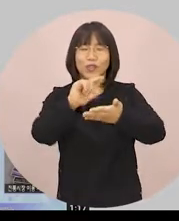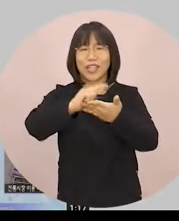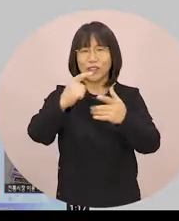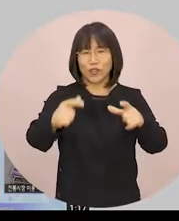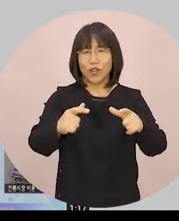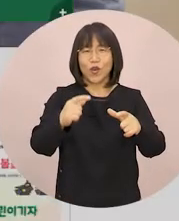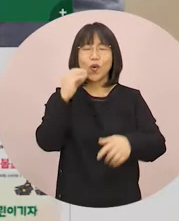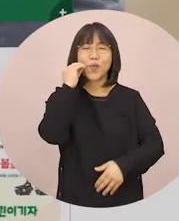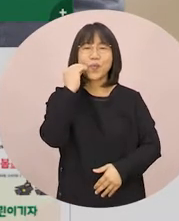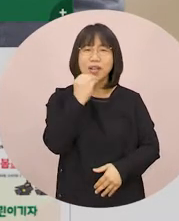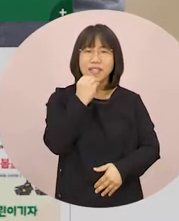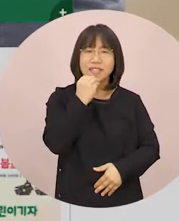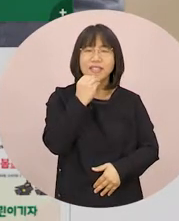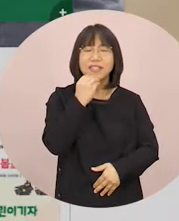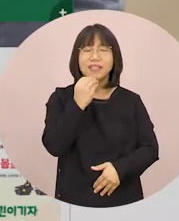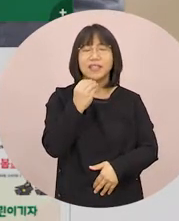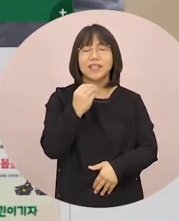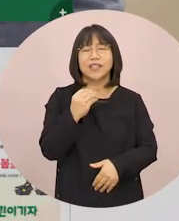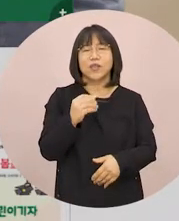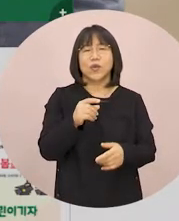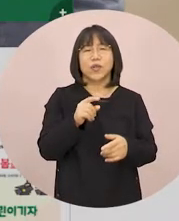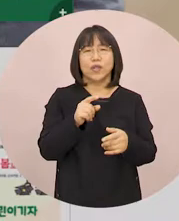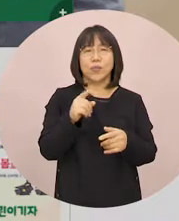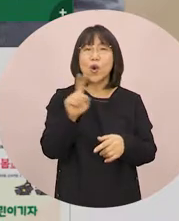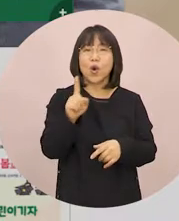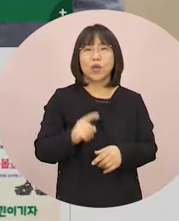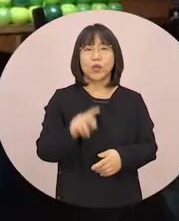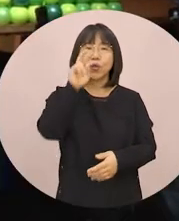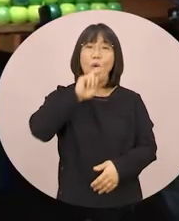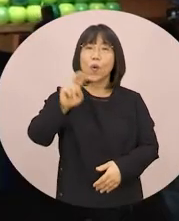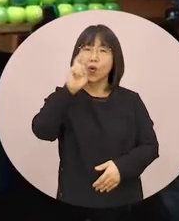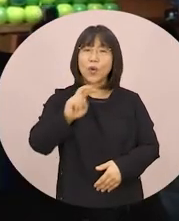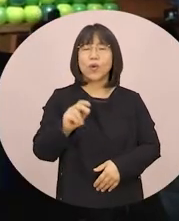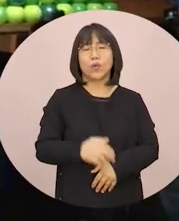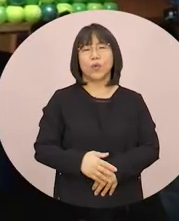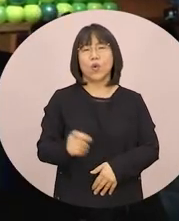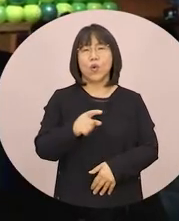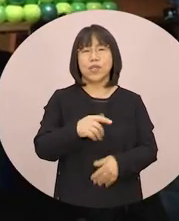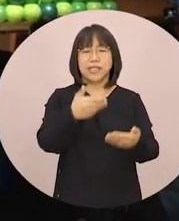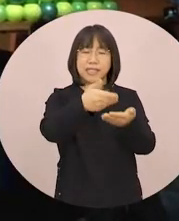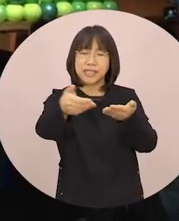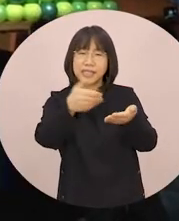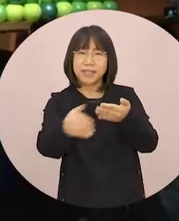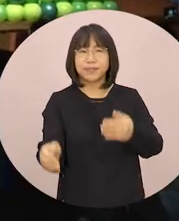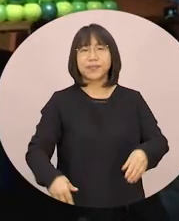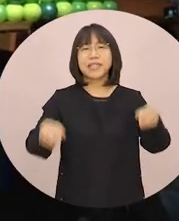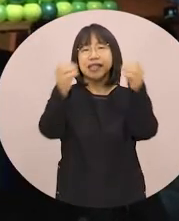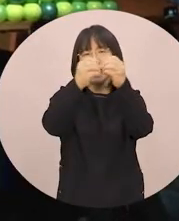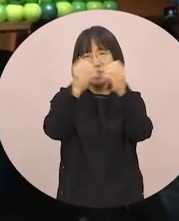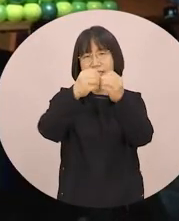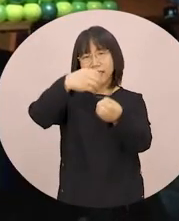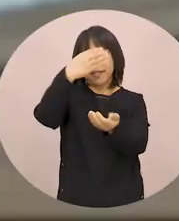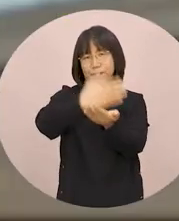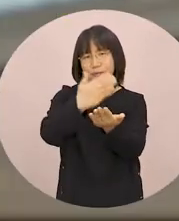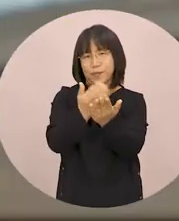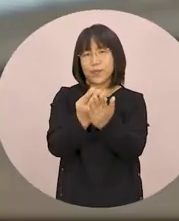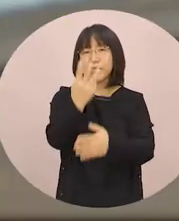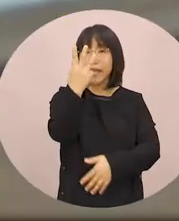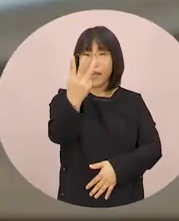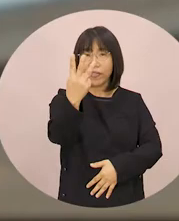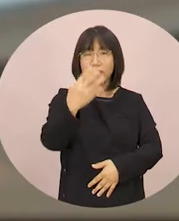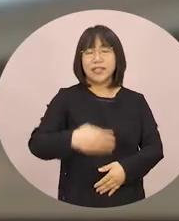강서구청 홈페이지를 통해 온라인 방식으로 진행됩니다. 동요 부르기, 그림 그리기, 글짓기 세 개 부문으로